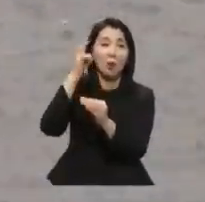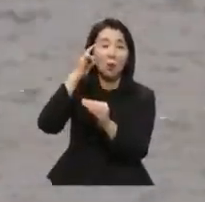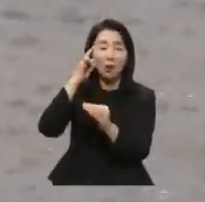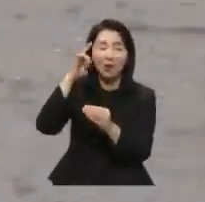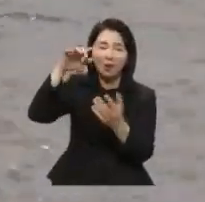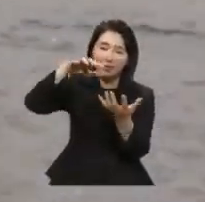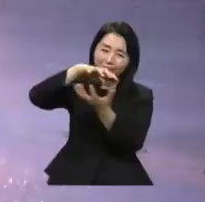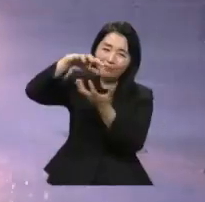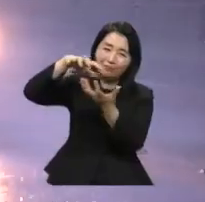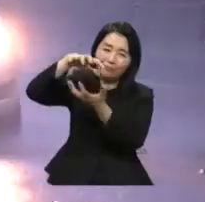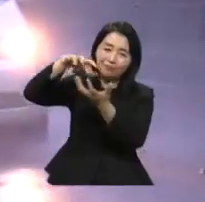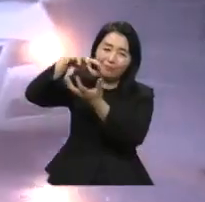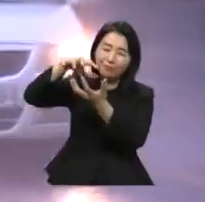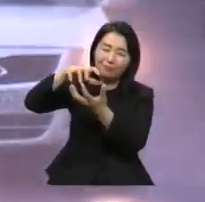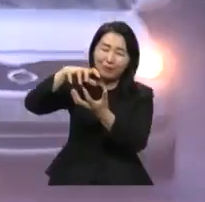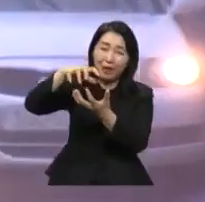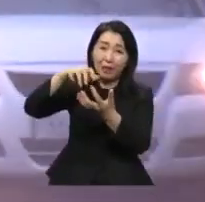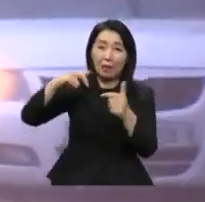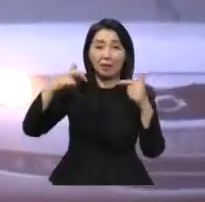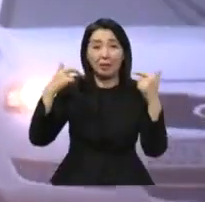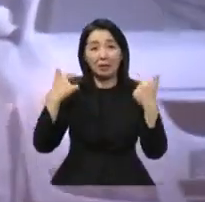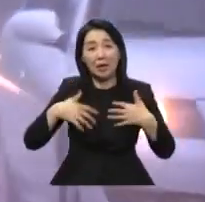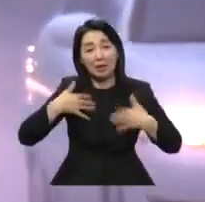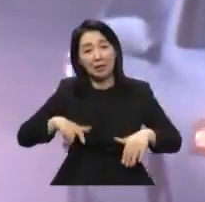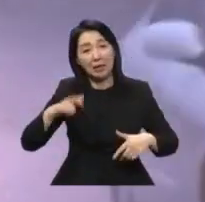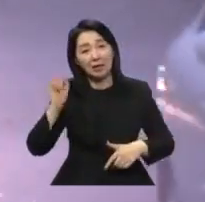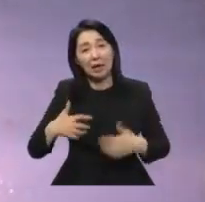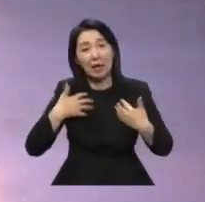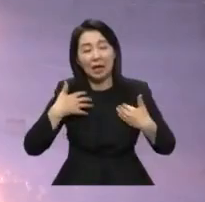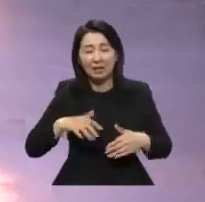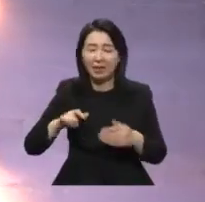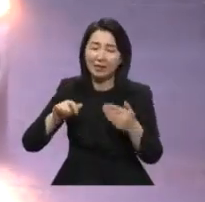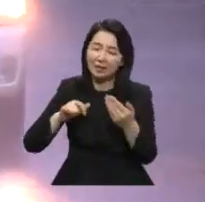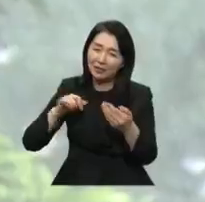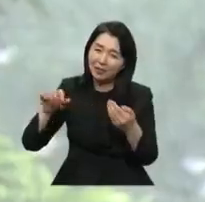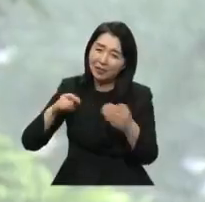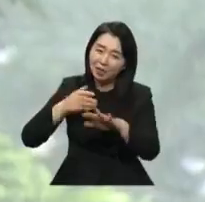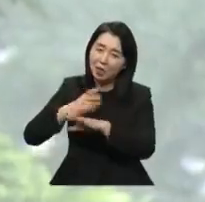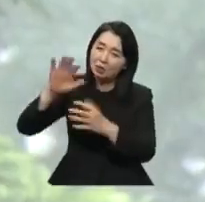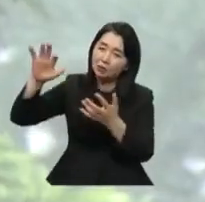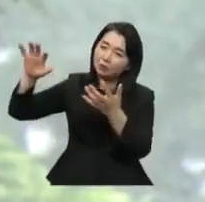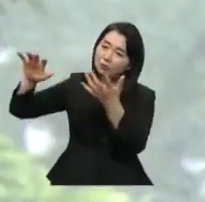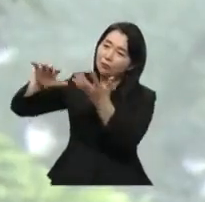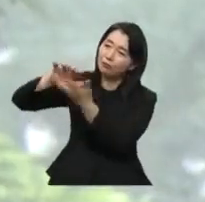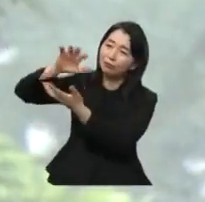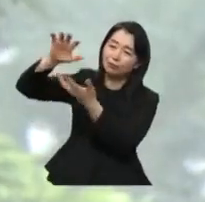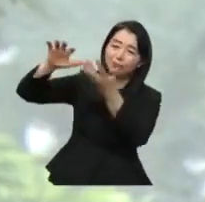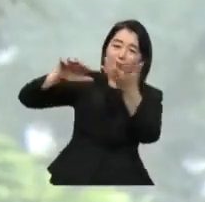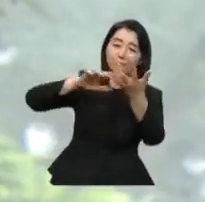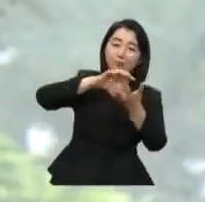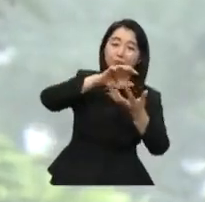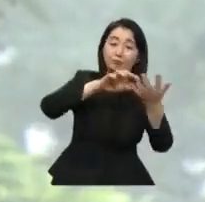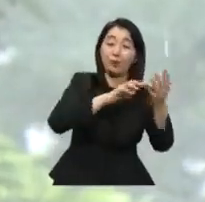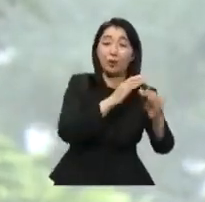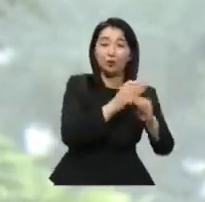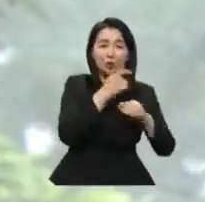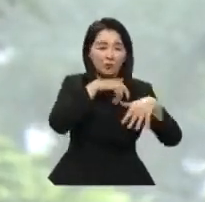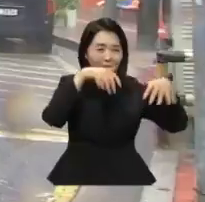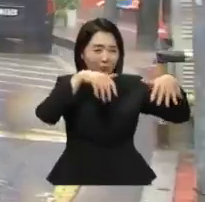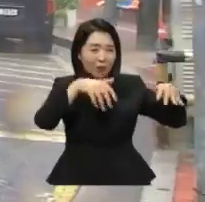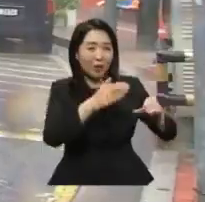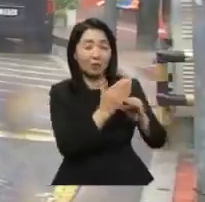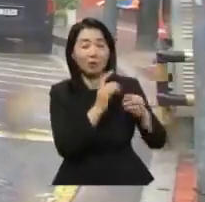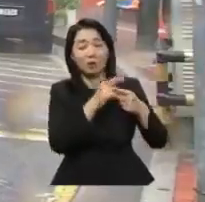정체정선이 강약을 반복하면서 느리게 북상하고 있어 이미 많은 비가 많이 내린 지역을 중심으로 또